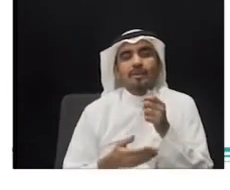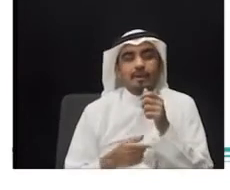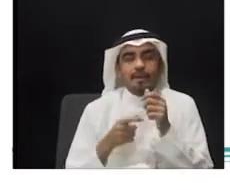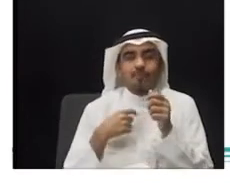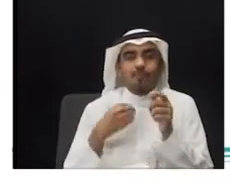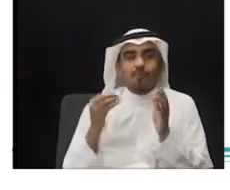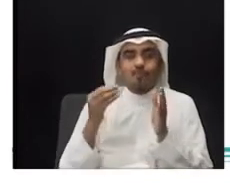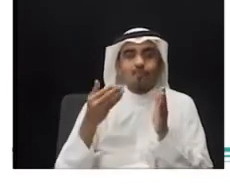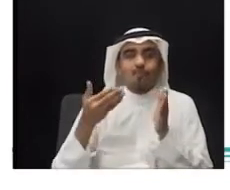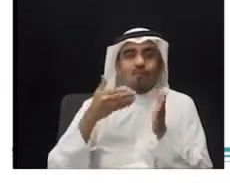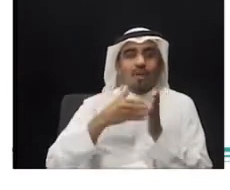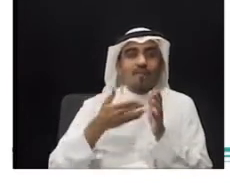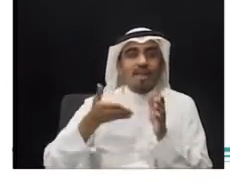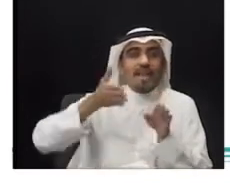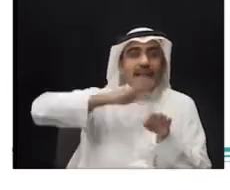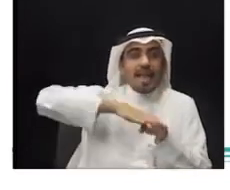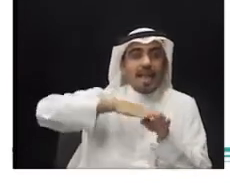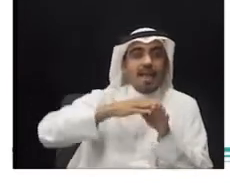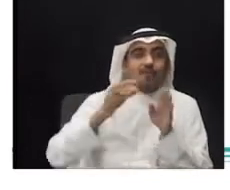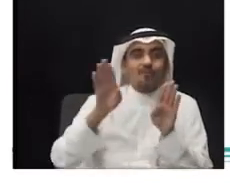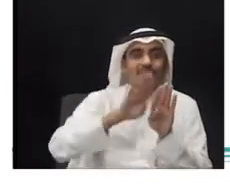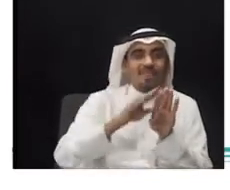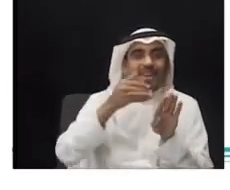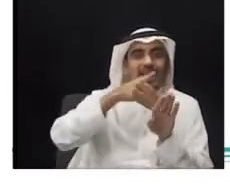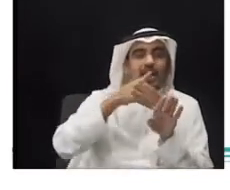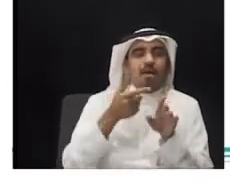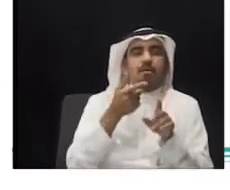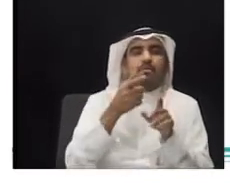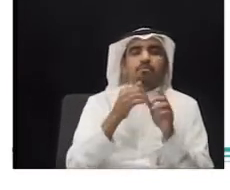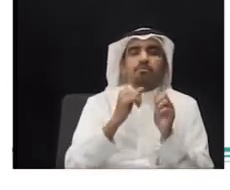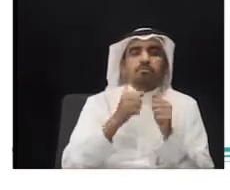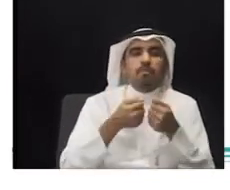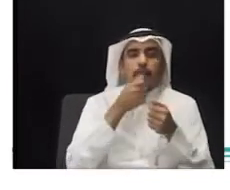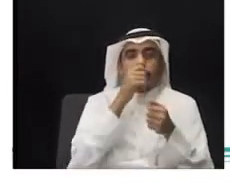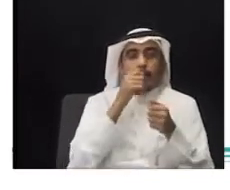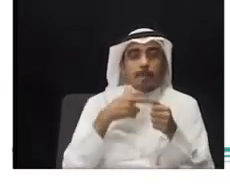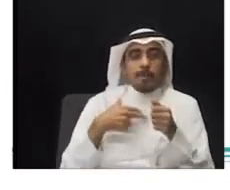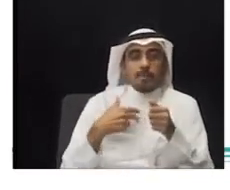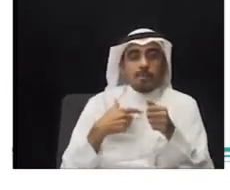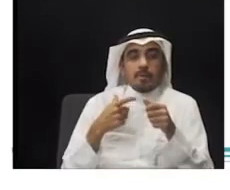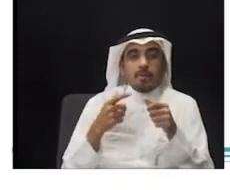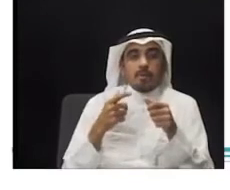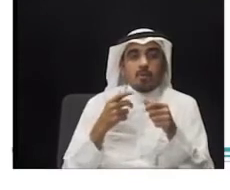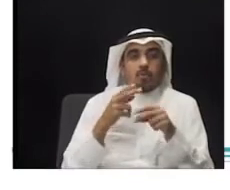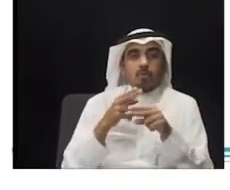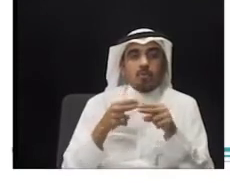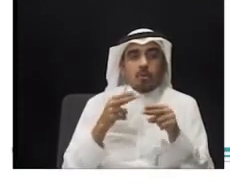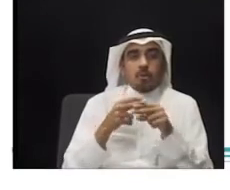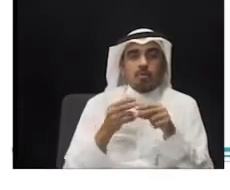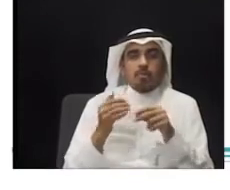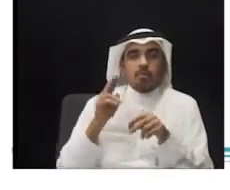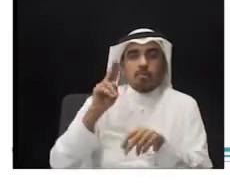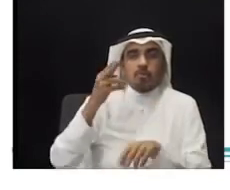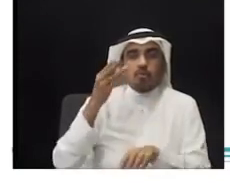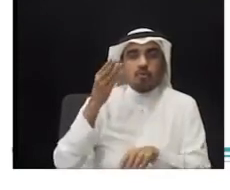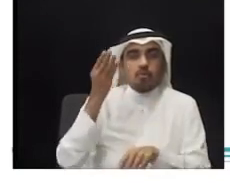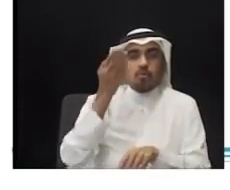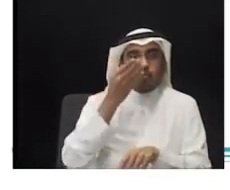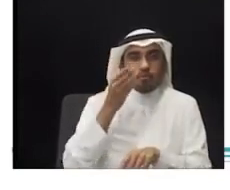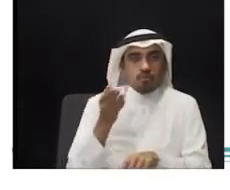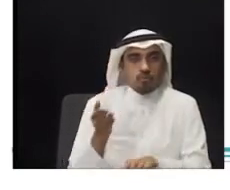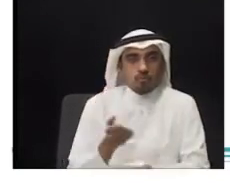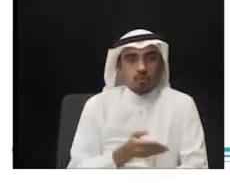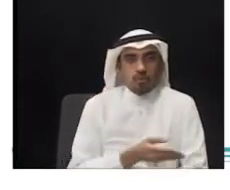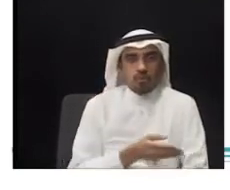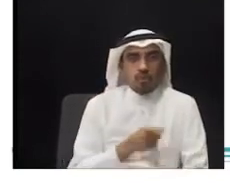لأن درسنا المضاف إليه، والمضاف إليه لا يأتي إلا مجرور. أما الأسماء المعربة تأتي مرفوعة